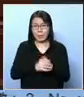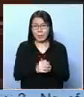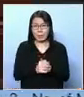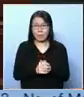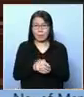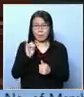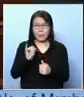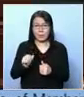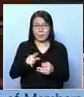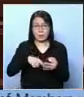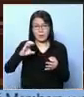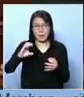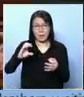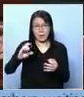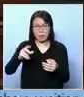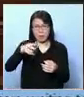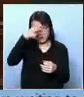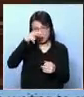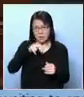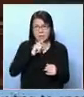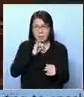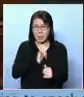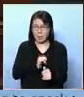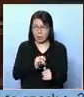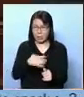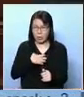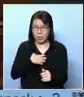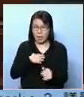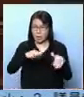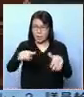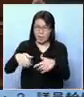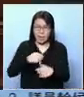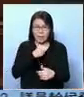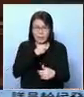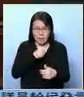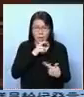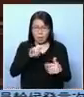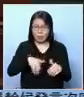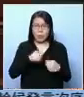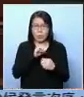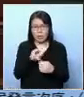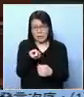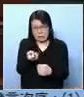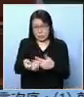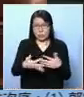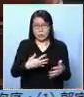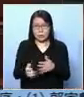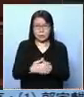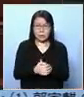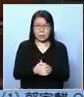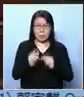批评陈维安系咪有政治审判，搞个嗰个记者招待会，鸡毛蒜皮嘅嘢你就